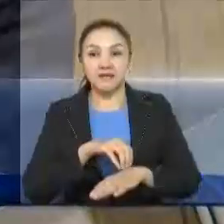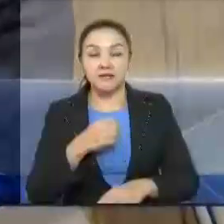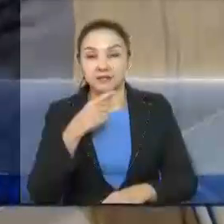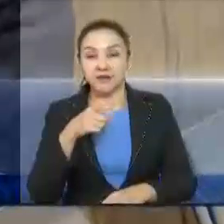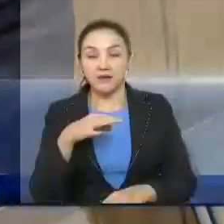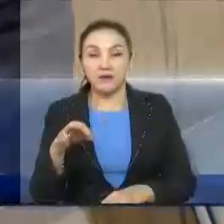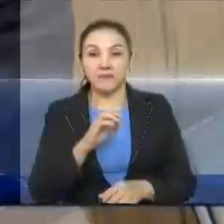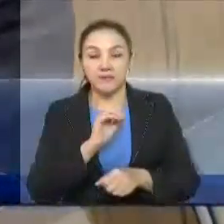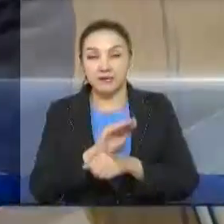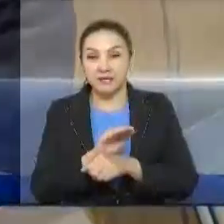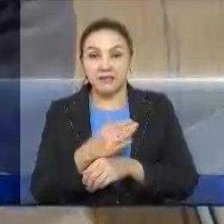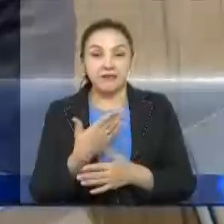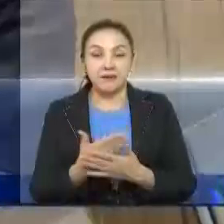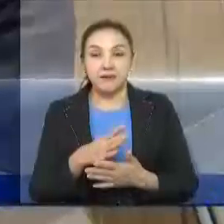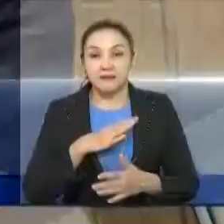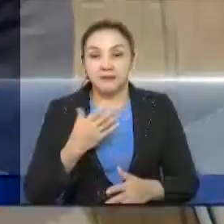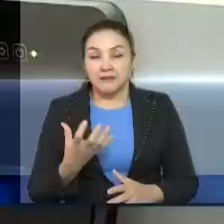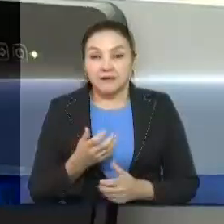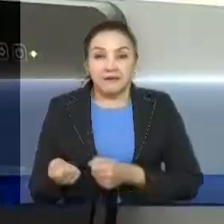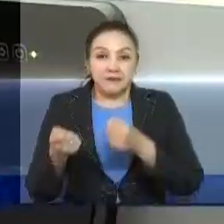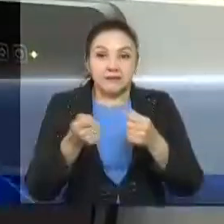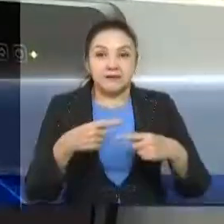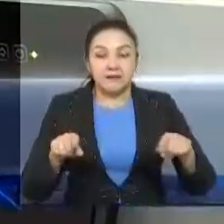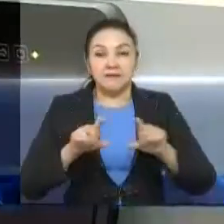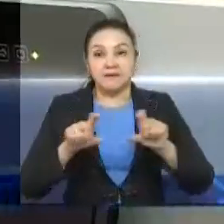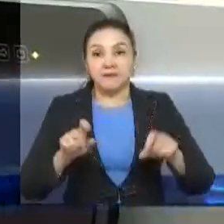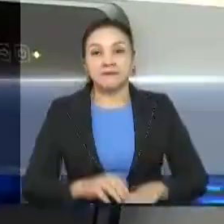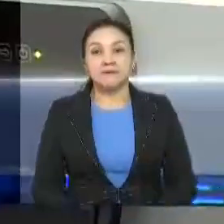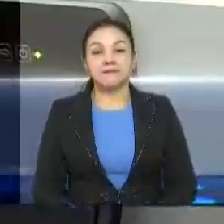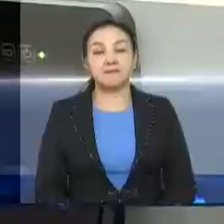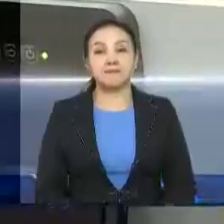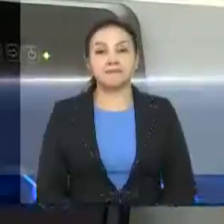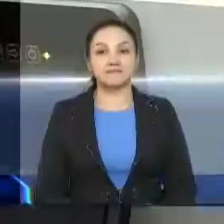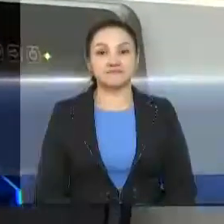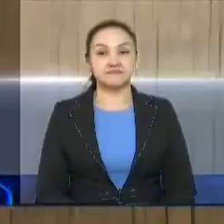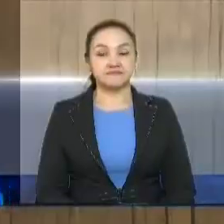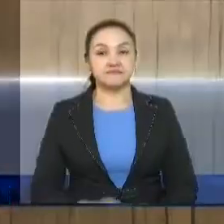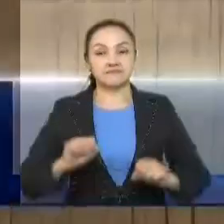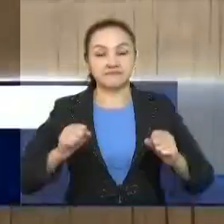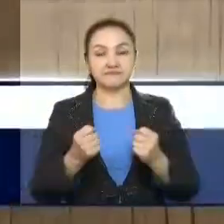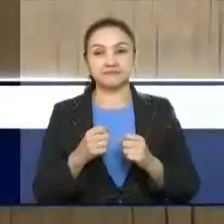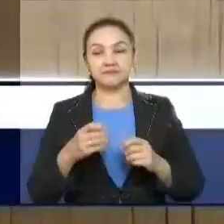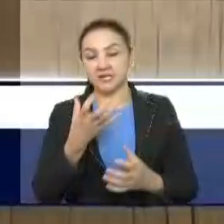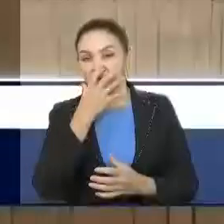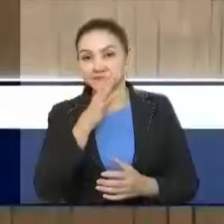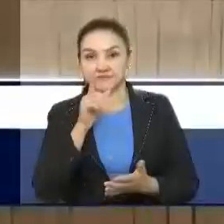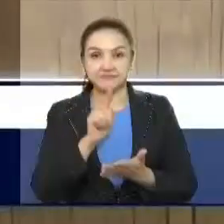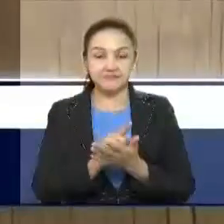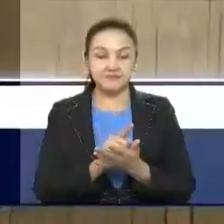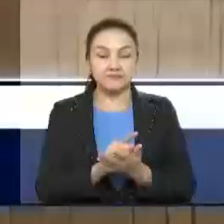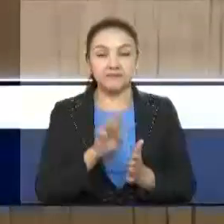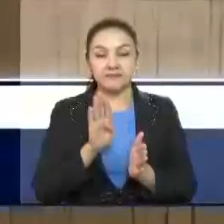поручил провести работу по демонтажу котлов и переносу их в отдельные здания. Пустой. Зимний отопительный сезон должен быть проведен